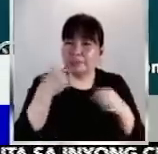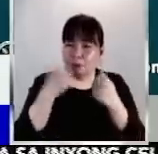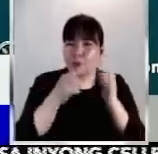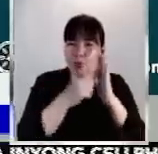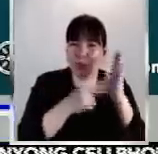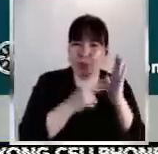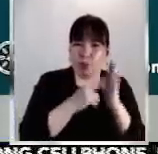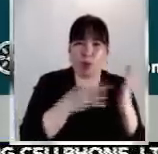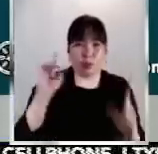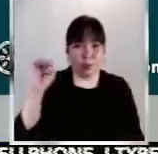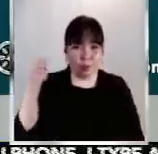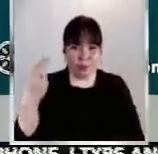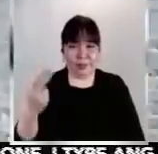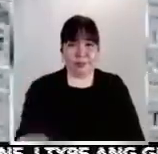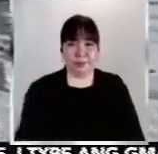of Health.